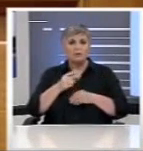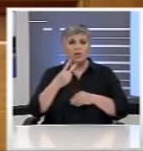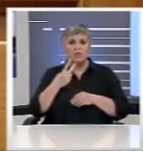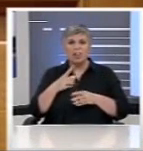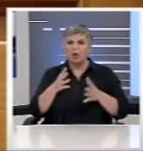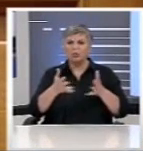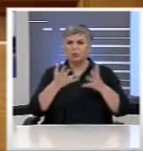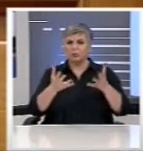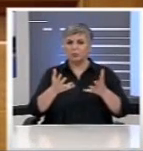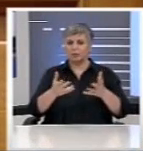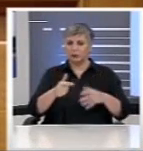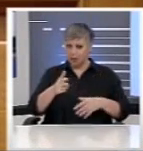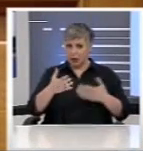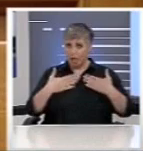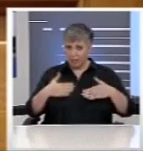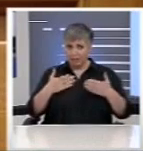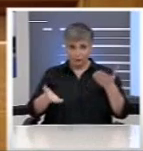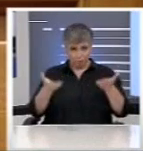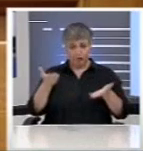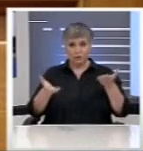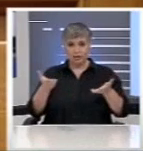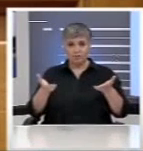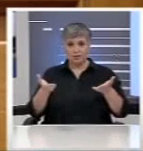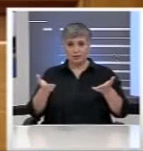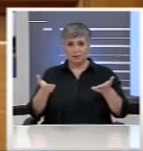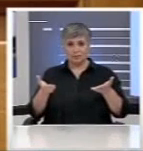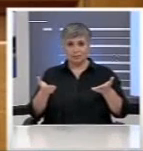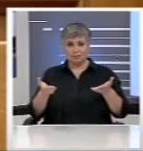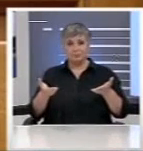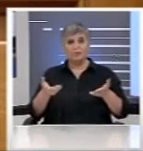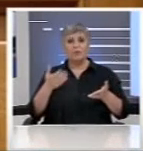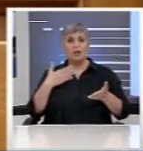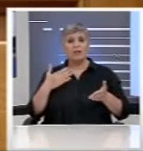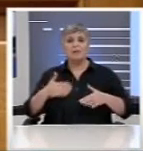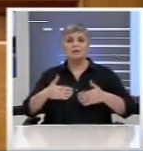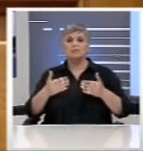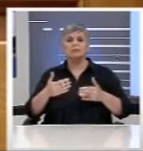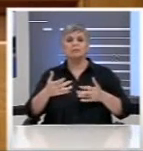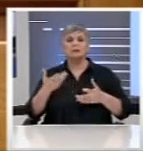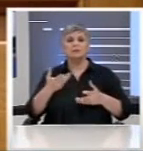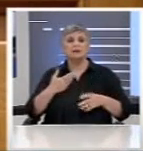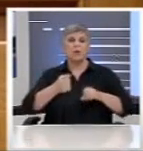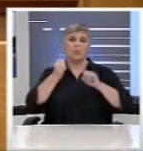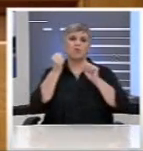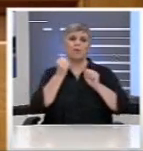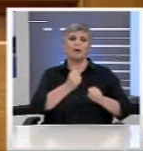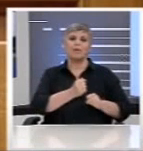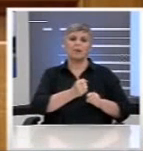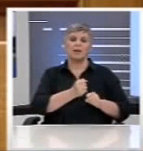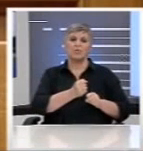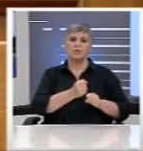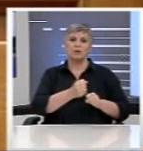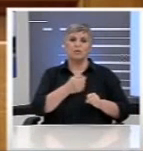θέλετε? Αυτό θέλετε να συγκρίνουμε? Να πάμε και στην εποχή Παπανδρέου? Να προσθέσουμε για εκεί τις προβλέψεις